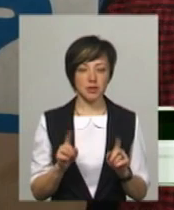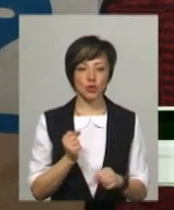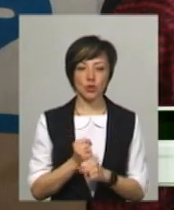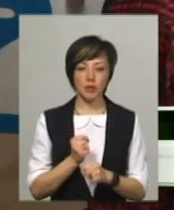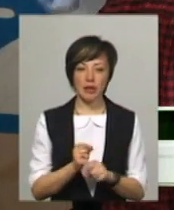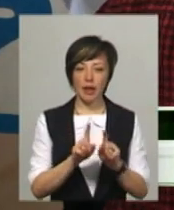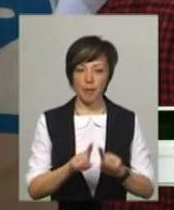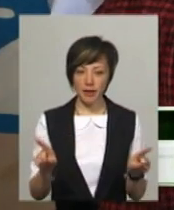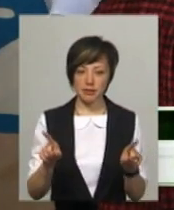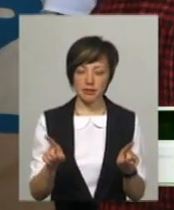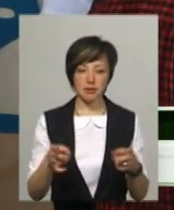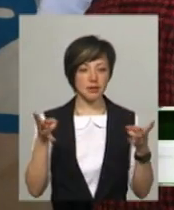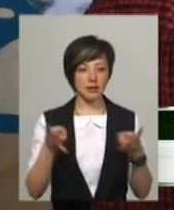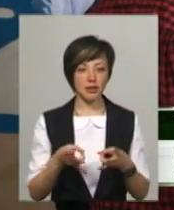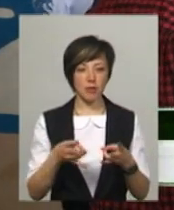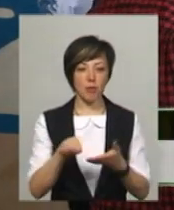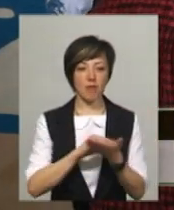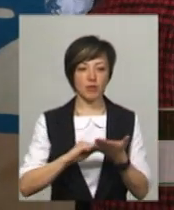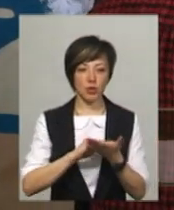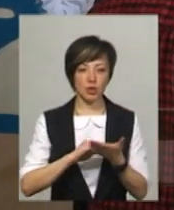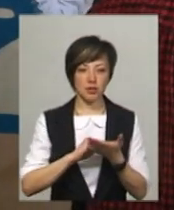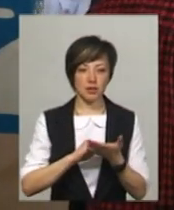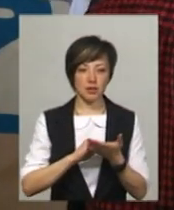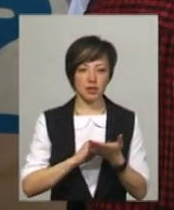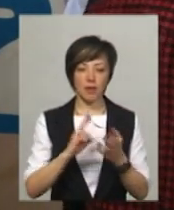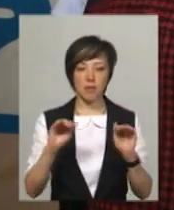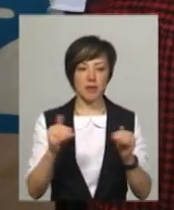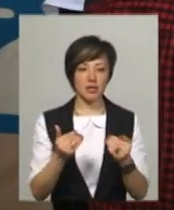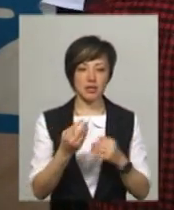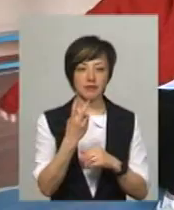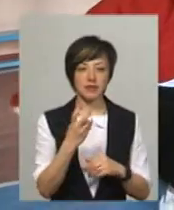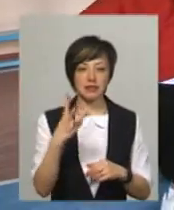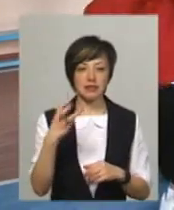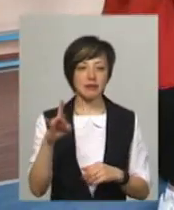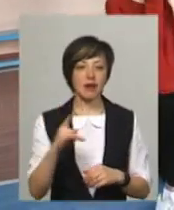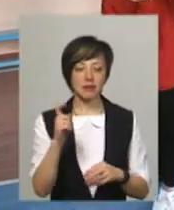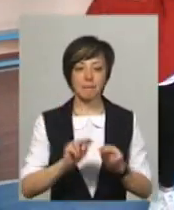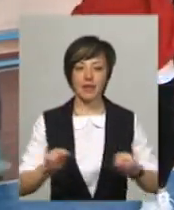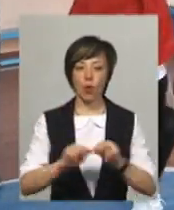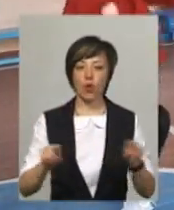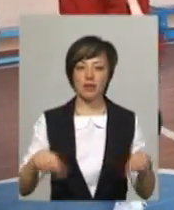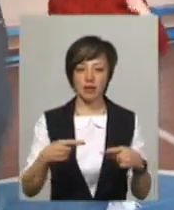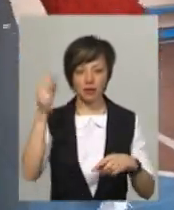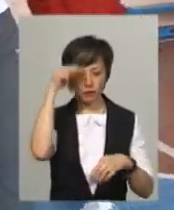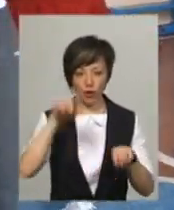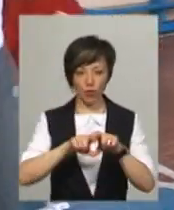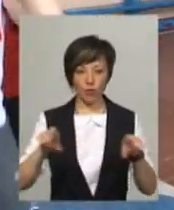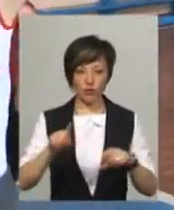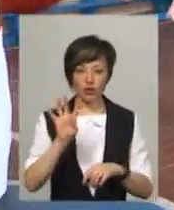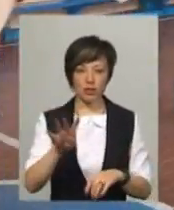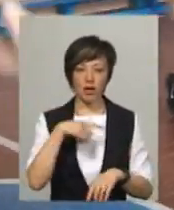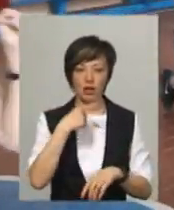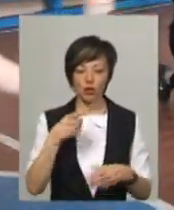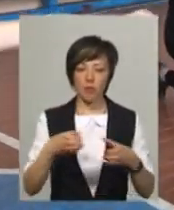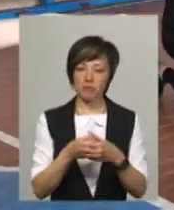зробити елемент, треба його повторити не менше разів 200-300. Педагог-організатор навчального комплексу каже,